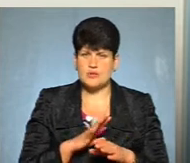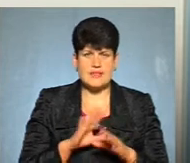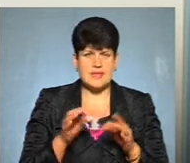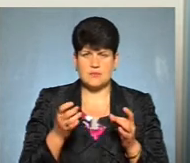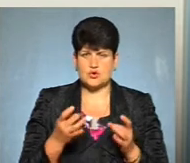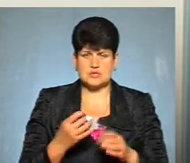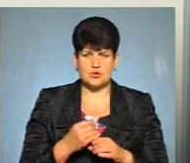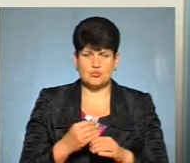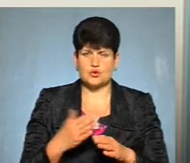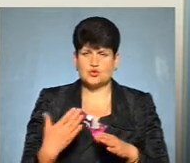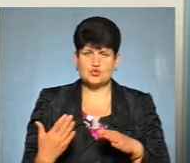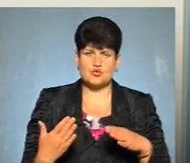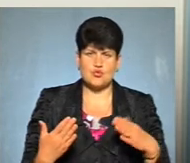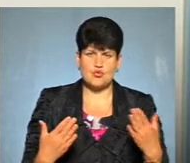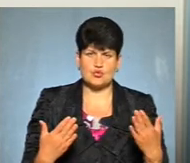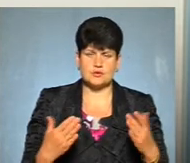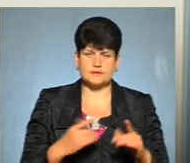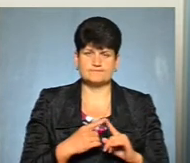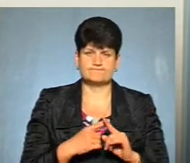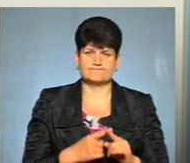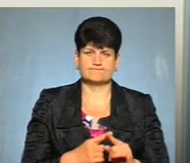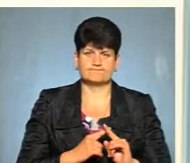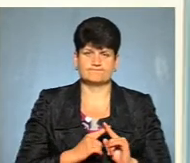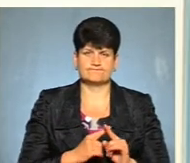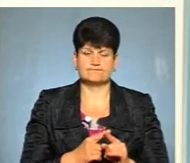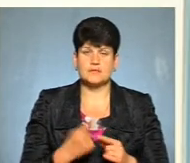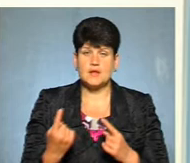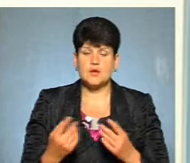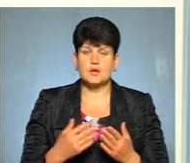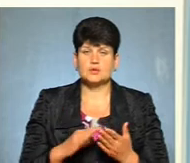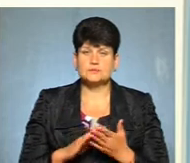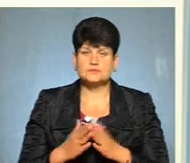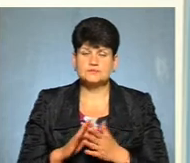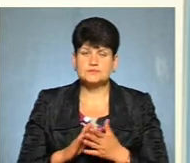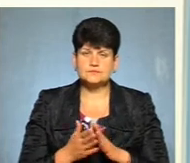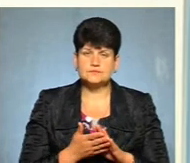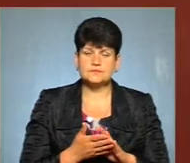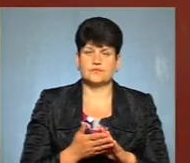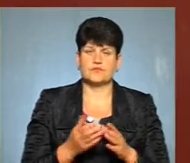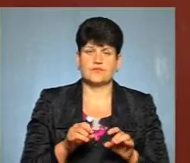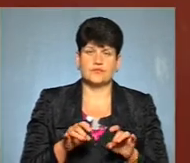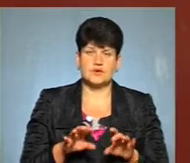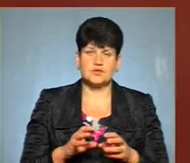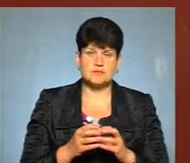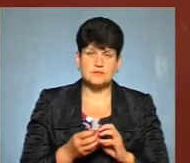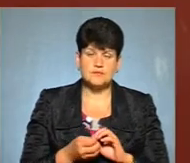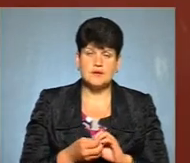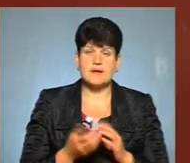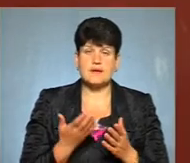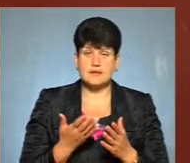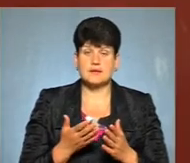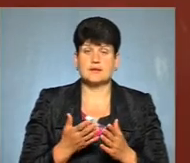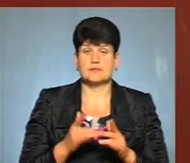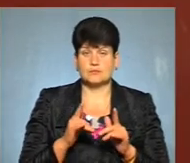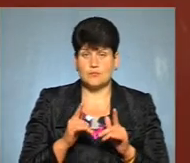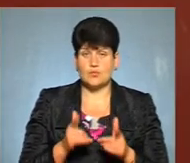сторони йшли на уступки одна одній, шукали компромісні варіанти розв'язання певних проблем, але дійшли